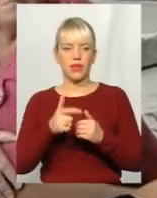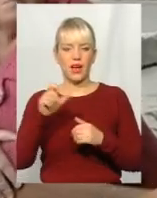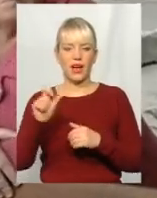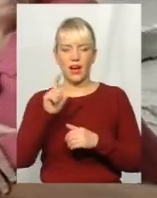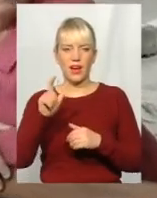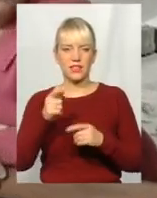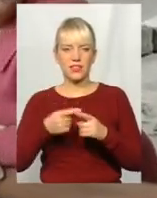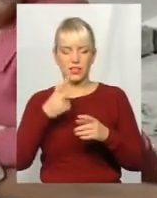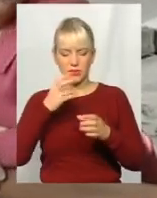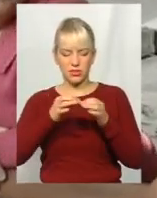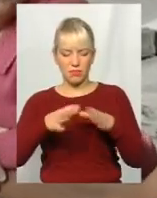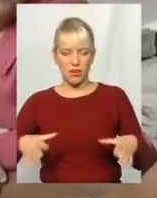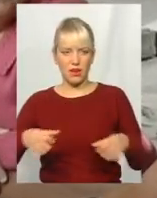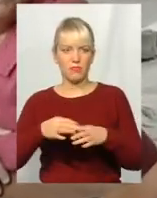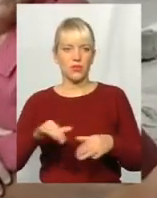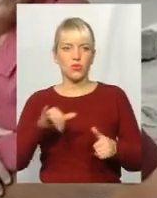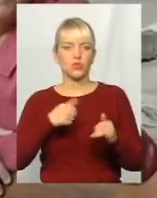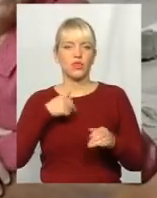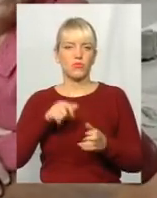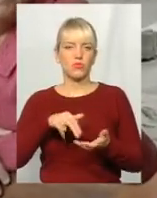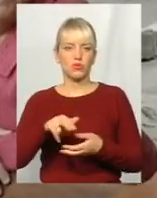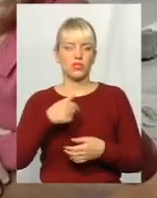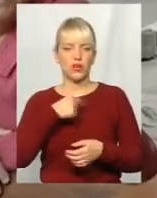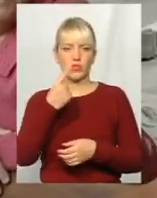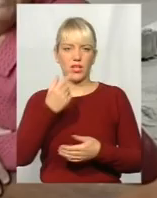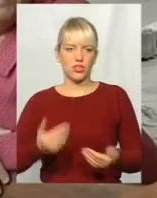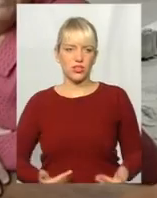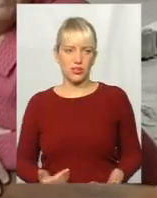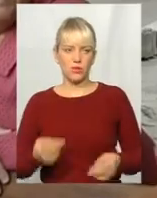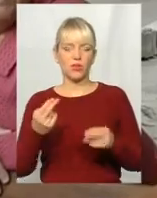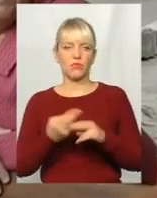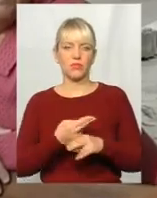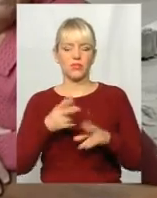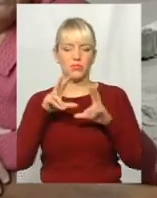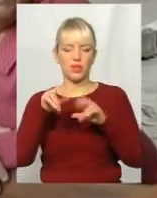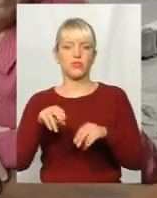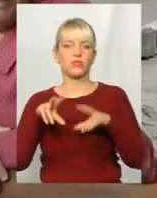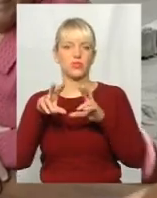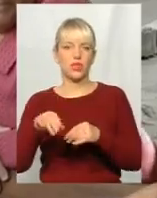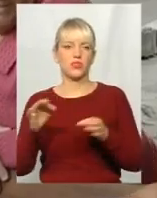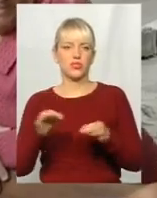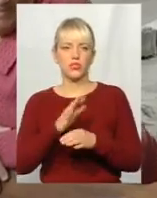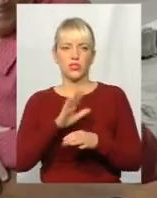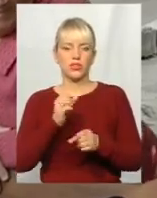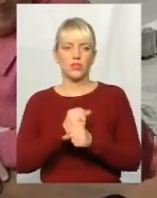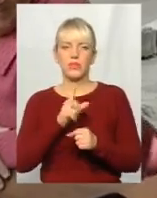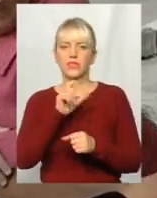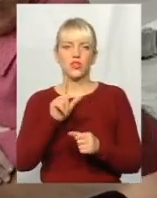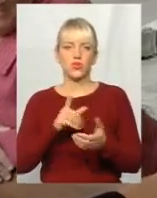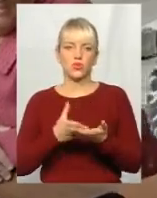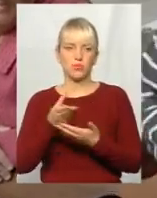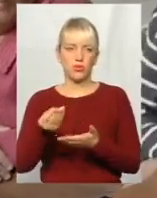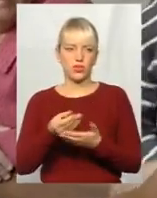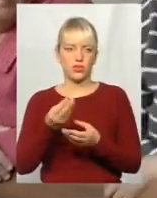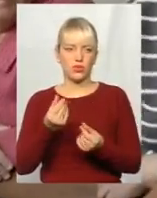тече, такі плями вийшли, куди я можу йти? Я сама вона живу, все обіщають, нічого не роблять. За що гроші платять? Чого вони